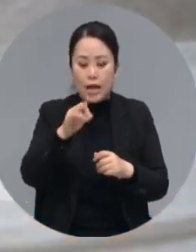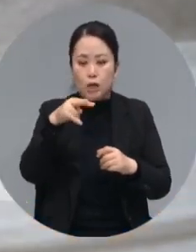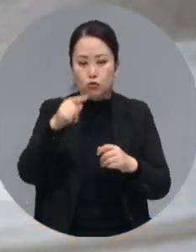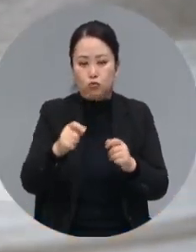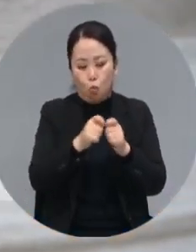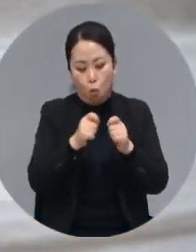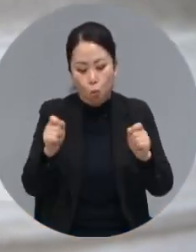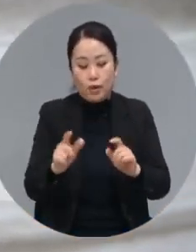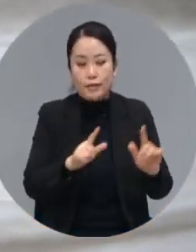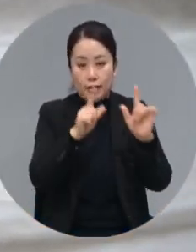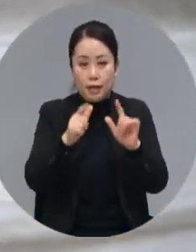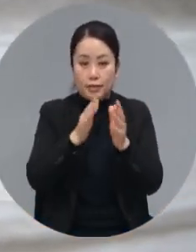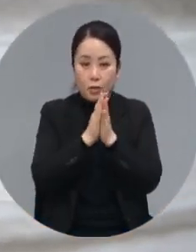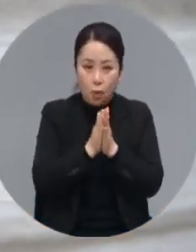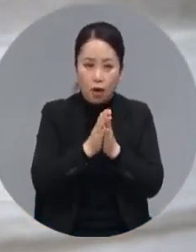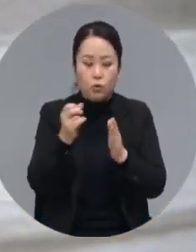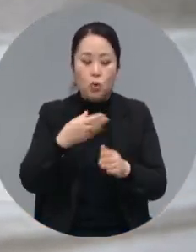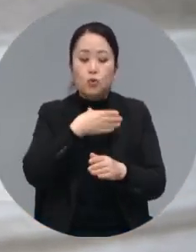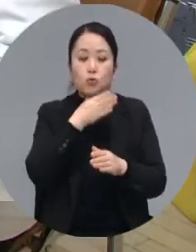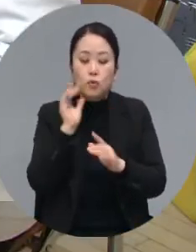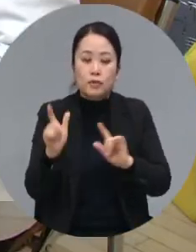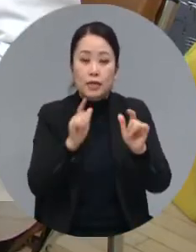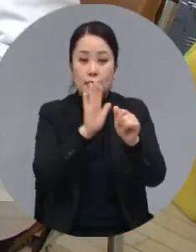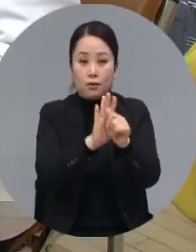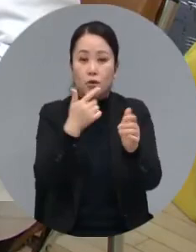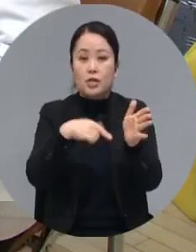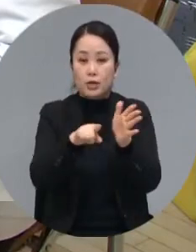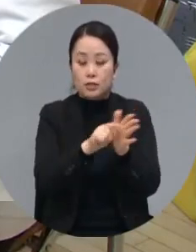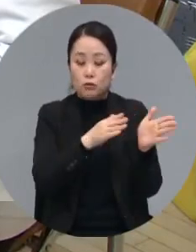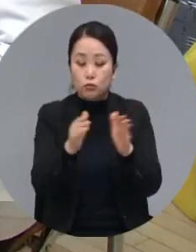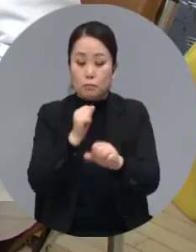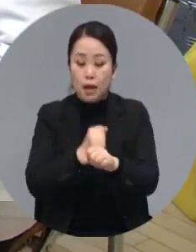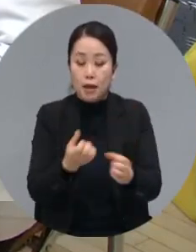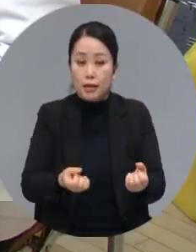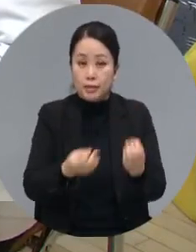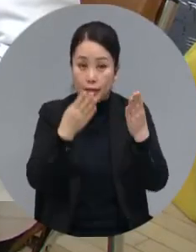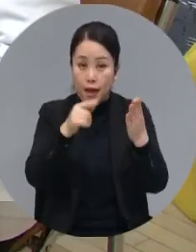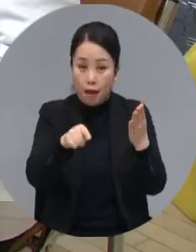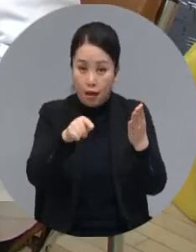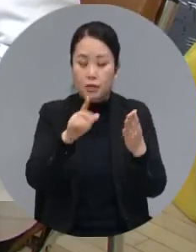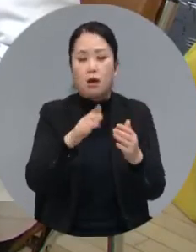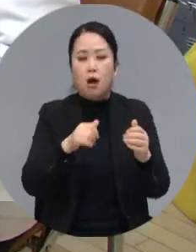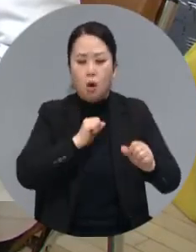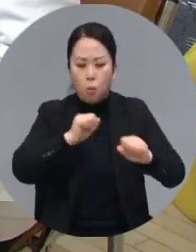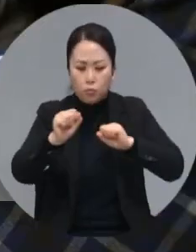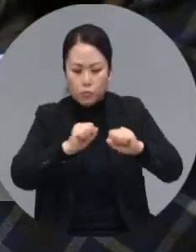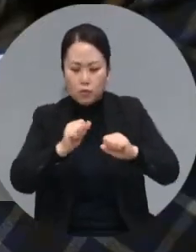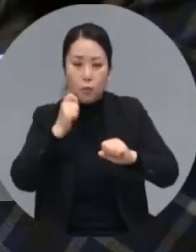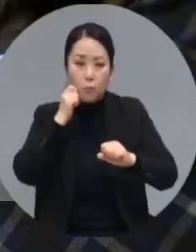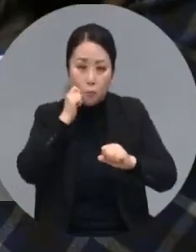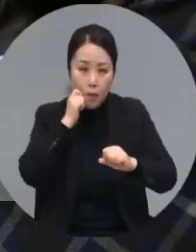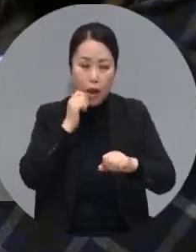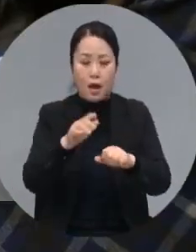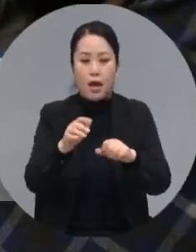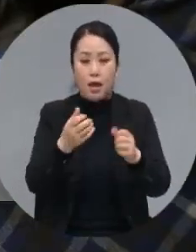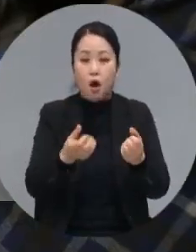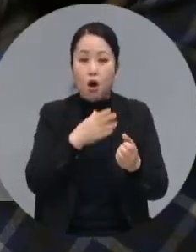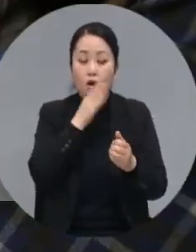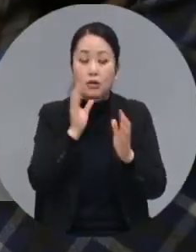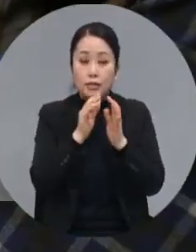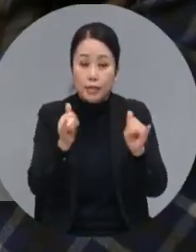기원하고 노후 생활을 지원하기 위해 마련한 행사에는 거동이 불편하신 어르신들을 위해 차량을